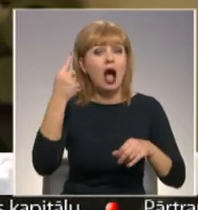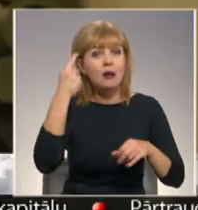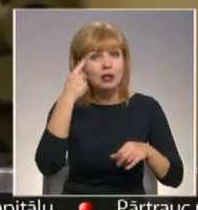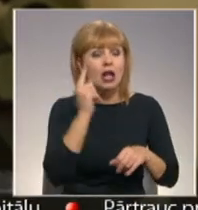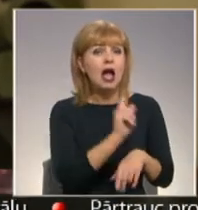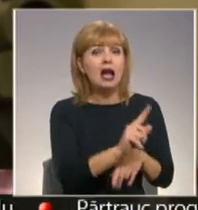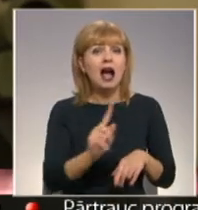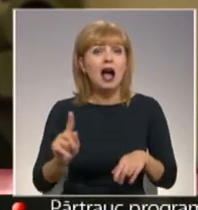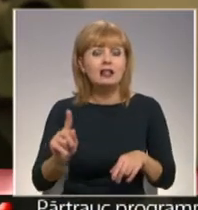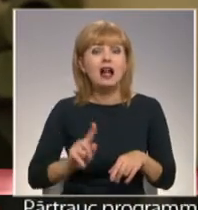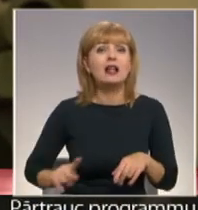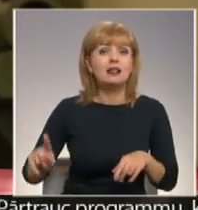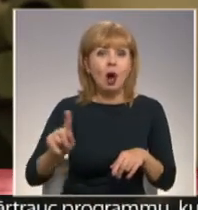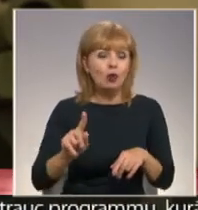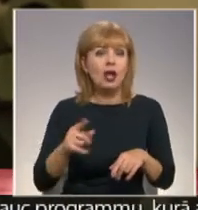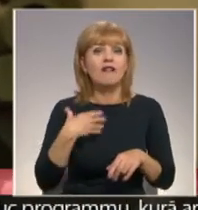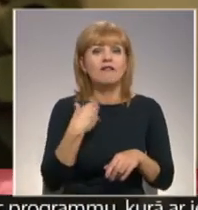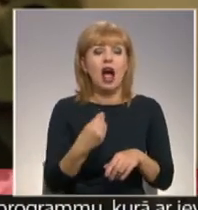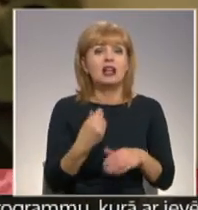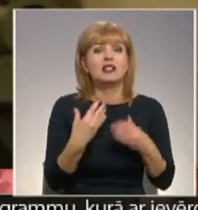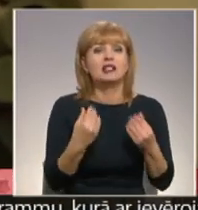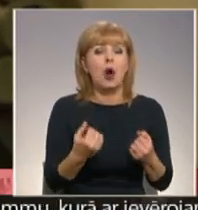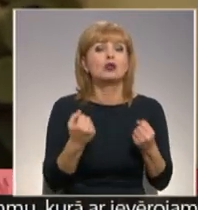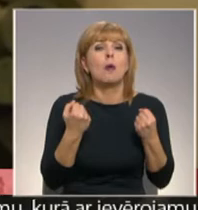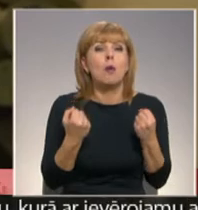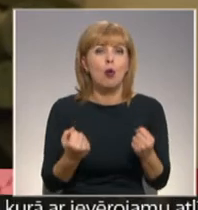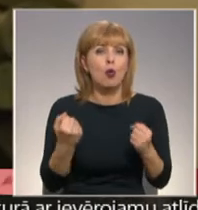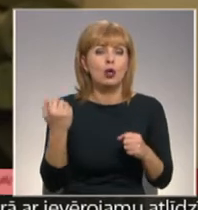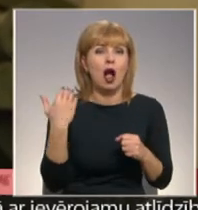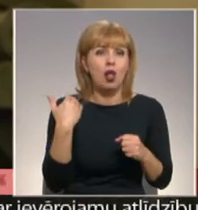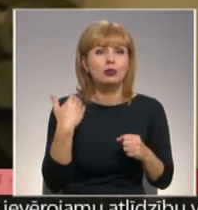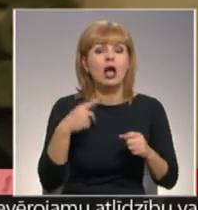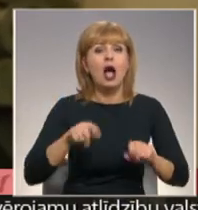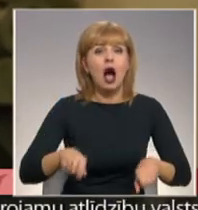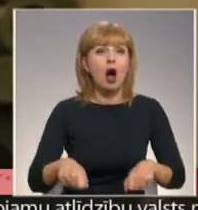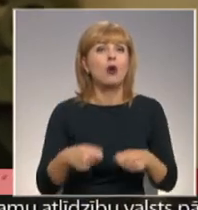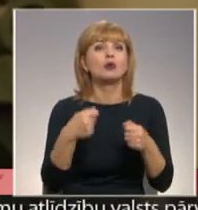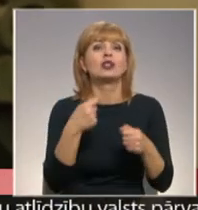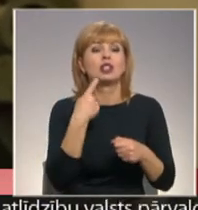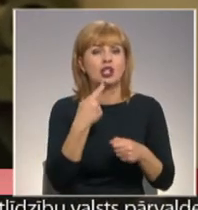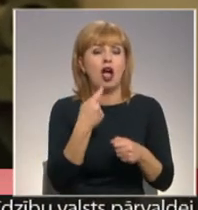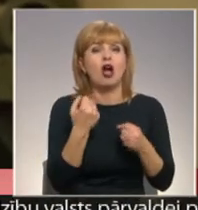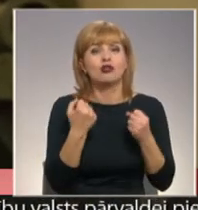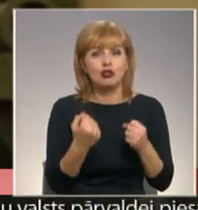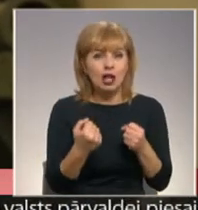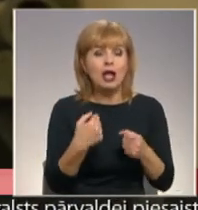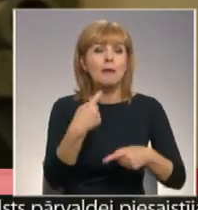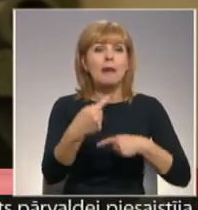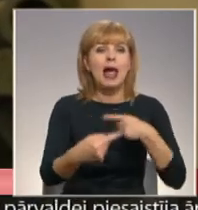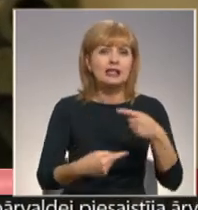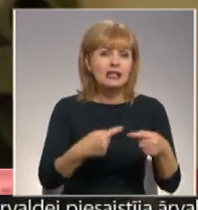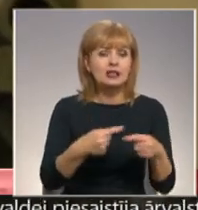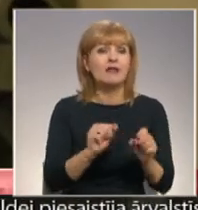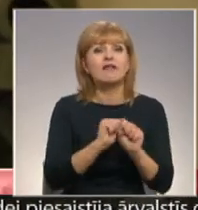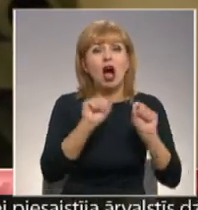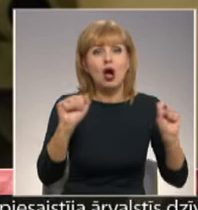katrai tautai ir vajadzīgs savs mugurkauls. Un šajā mugurkaula audzināšanā ir svarīga pēctecība, varonības